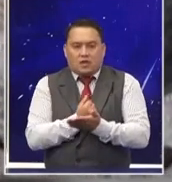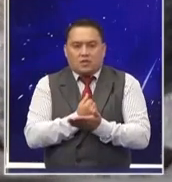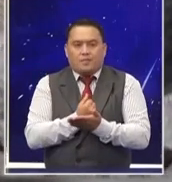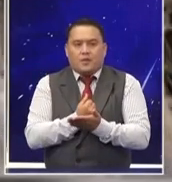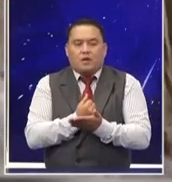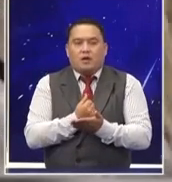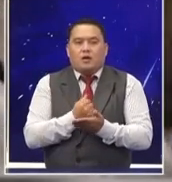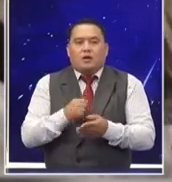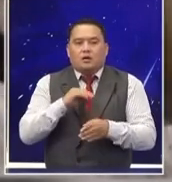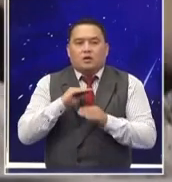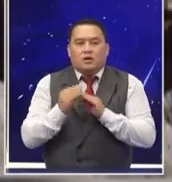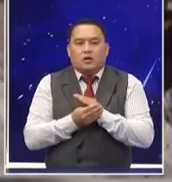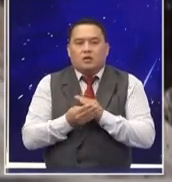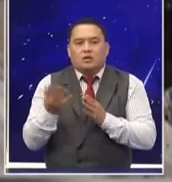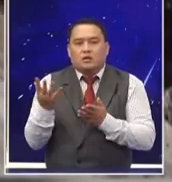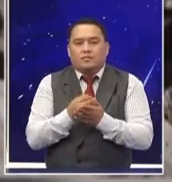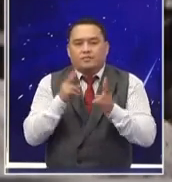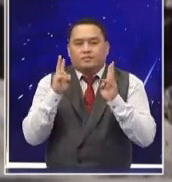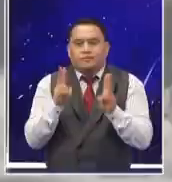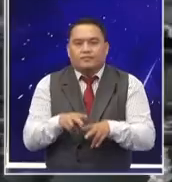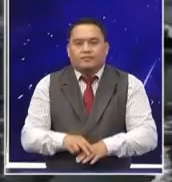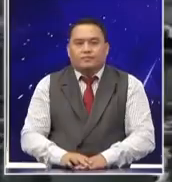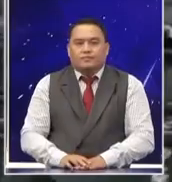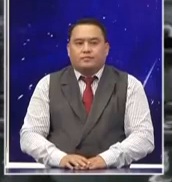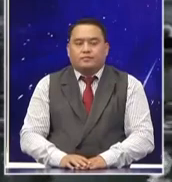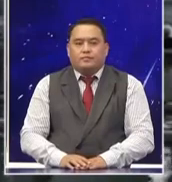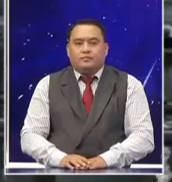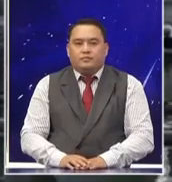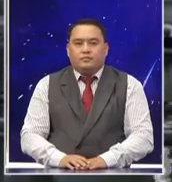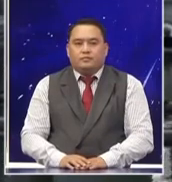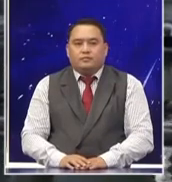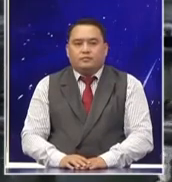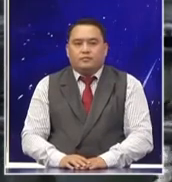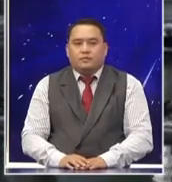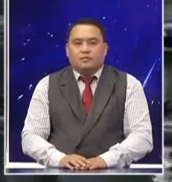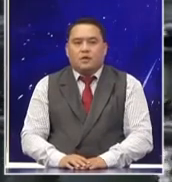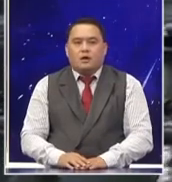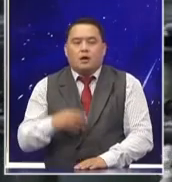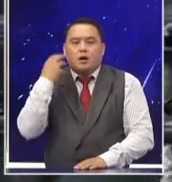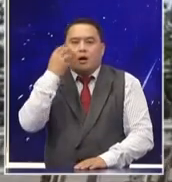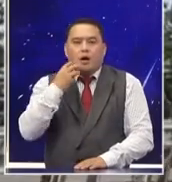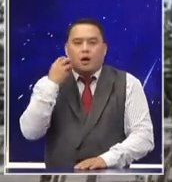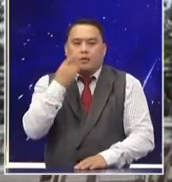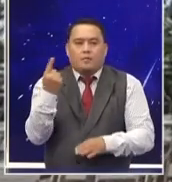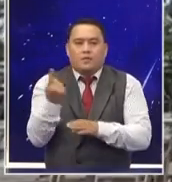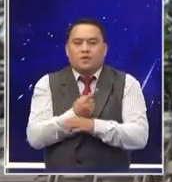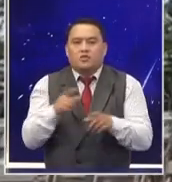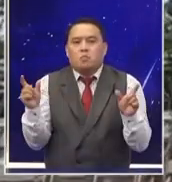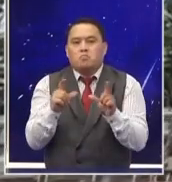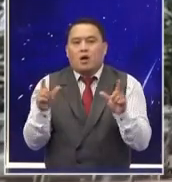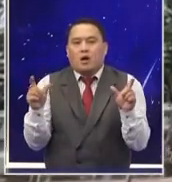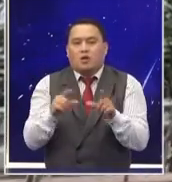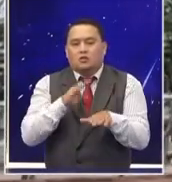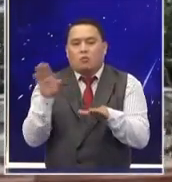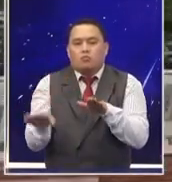Ал құпия қазынаның иесі беймәлім. Apple компаниясы су бетіндегі алғашқы дүкенін ашады. Алпауыт